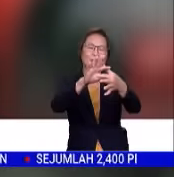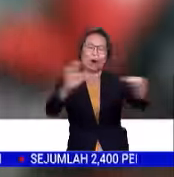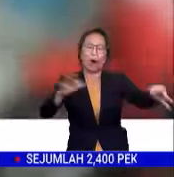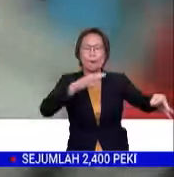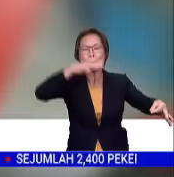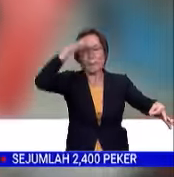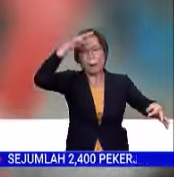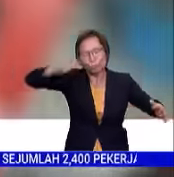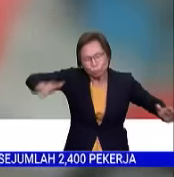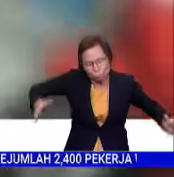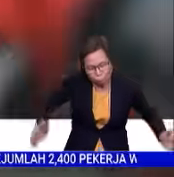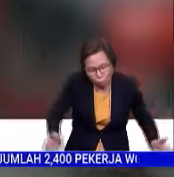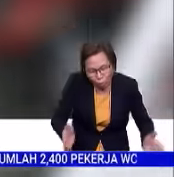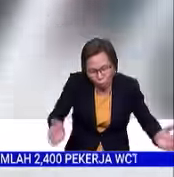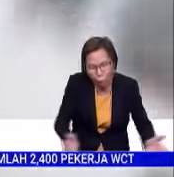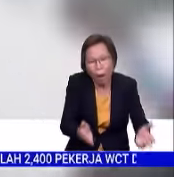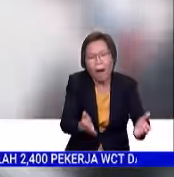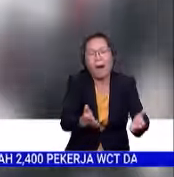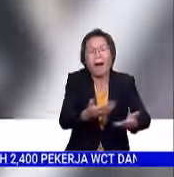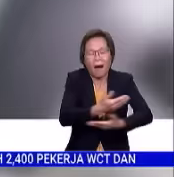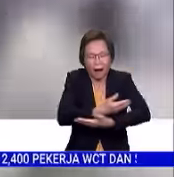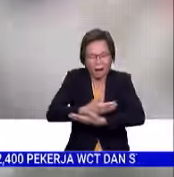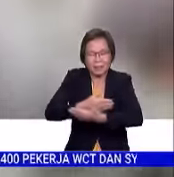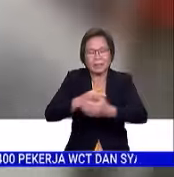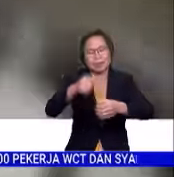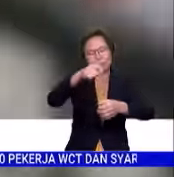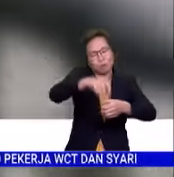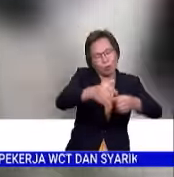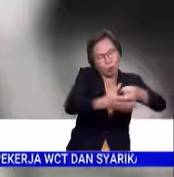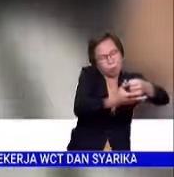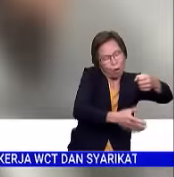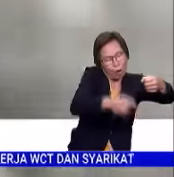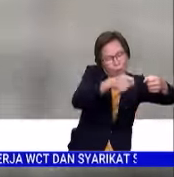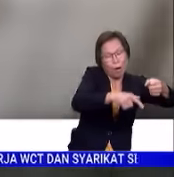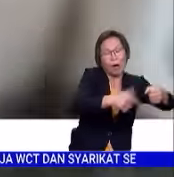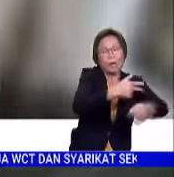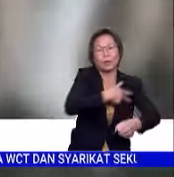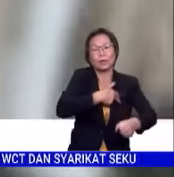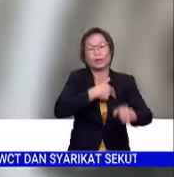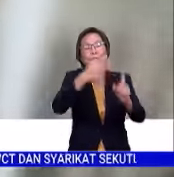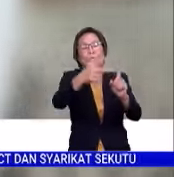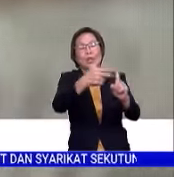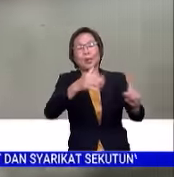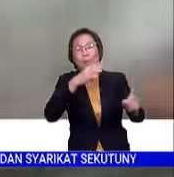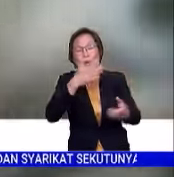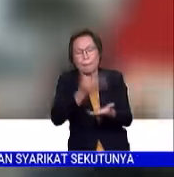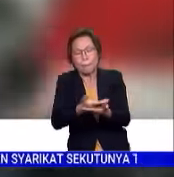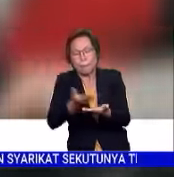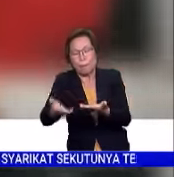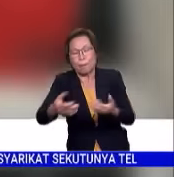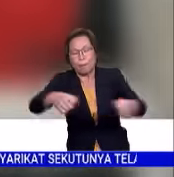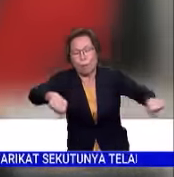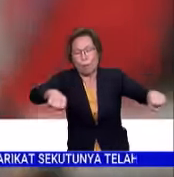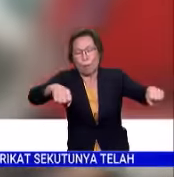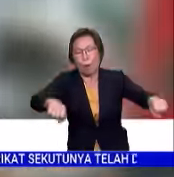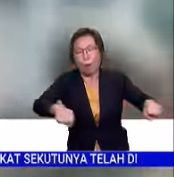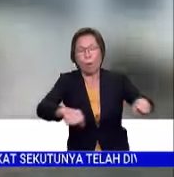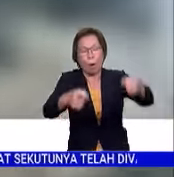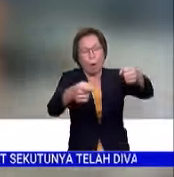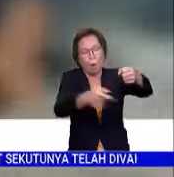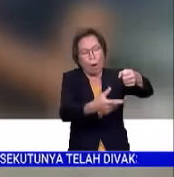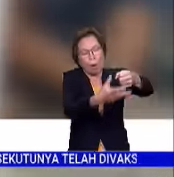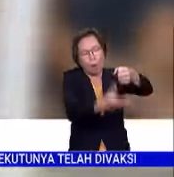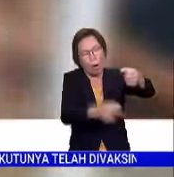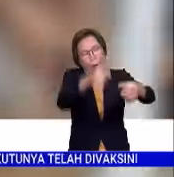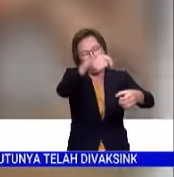bapa bagi menggalakkan anak-anak menabung. Di Indonesia, seorang ibu telah membeli sebuah motosikal hasil daripada menabung sejak 5 tahun